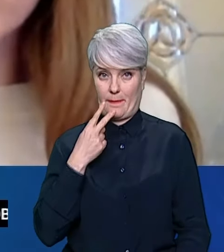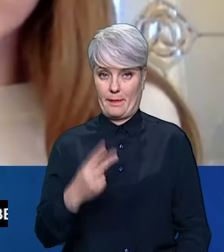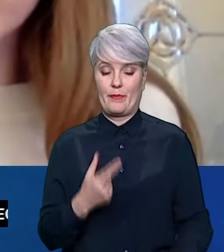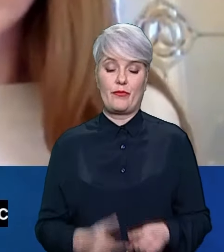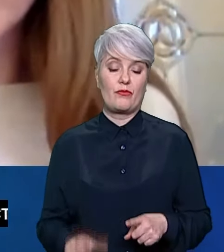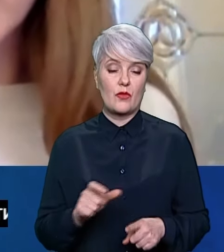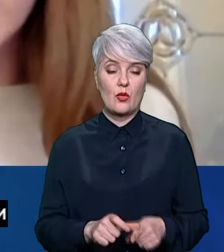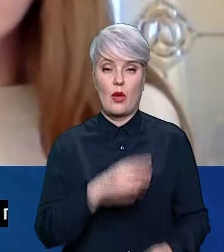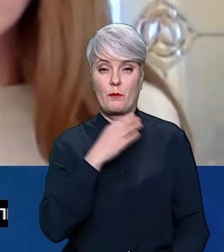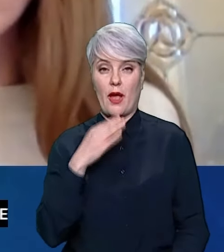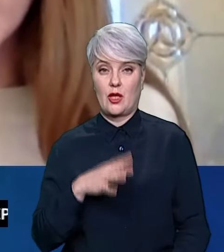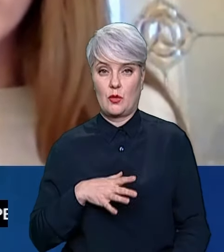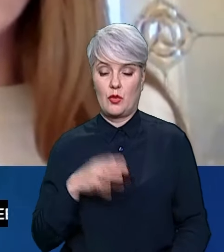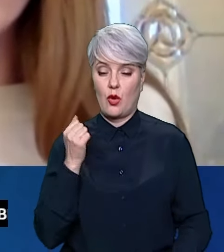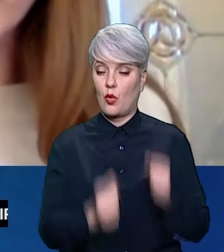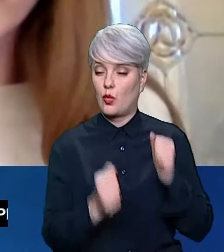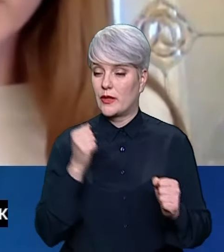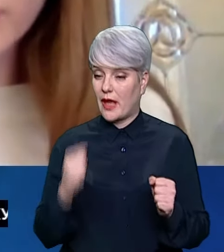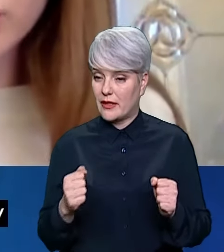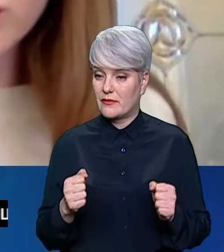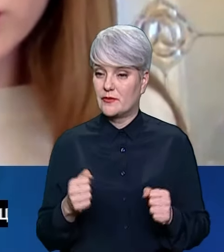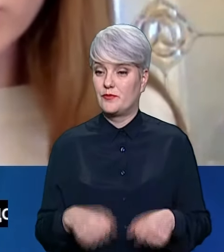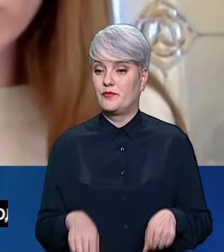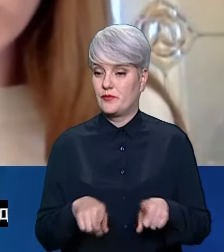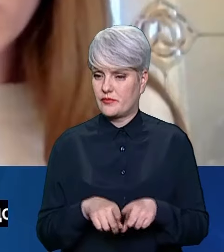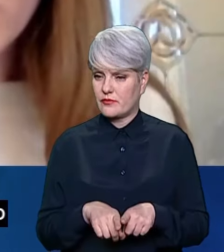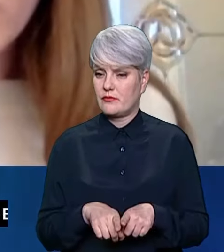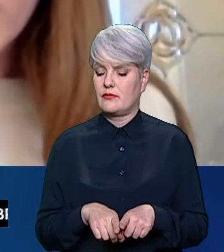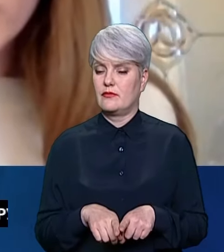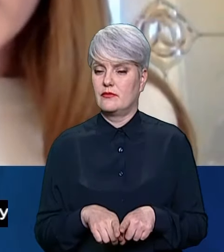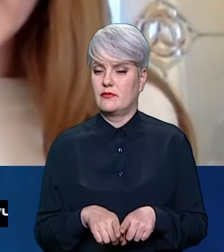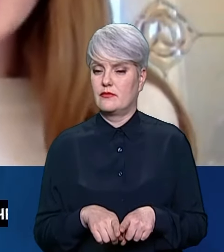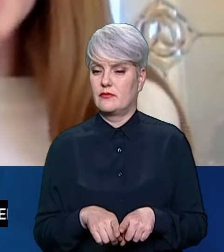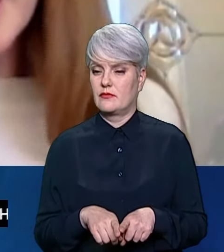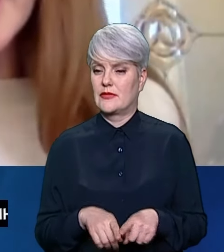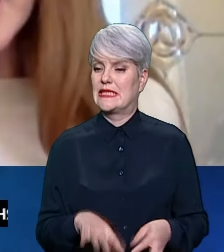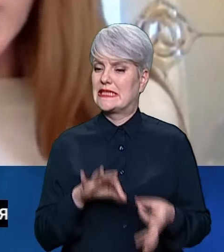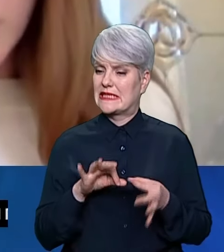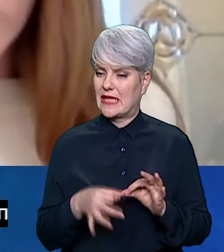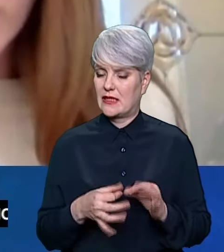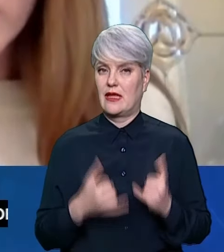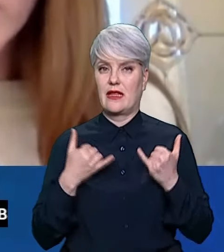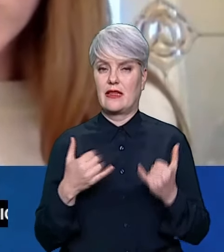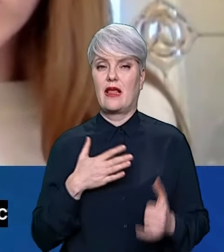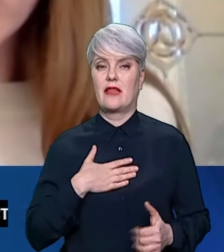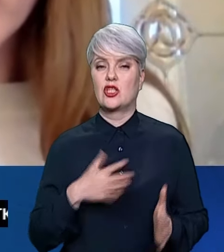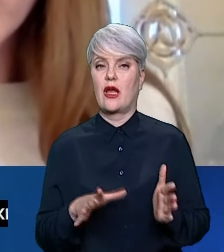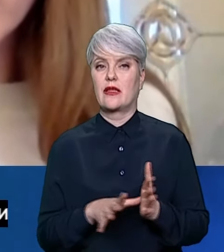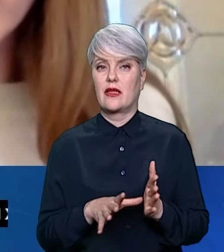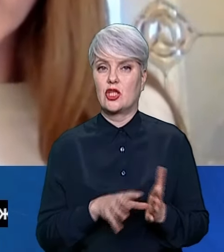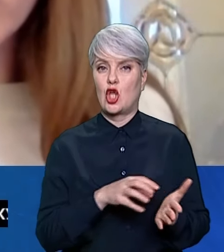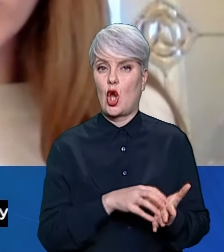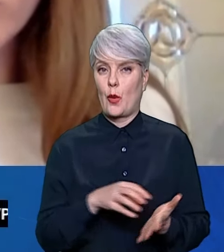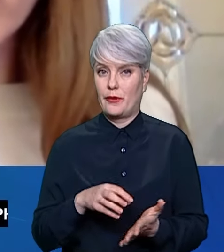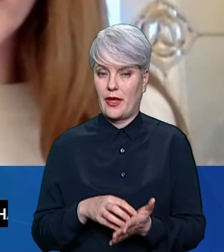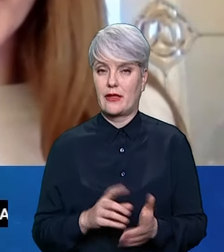дуже багато було нанесено ударів і таких достатньо складних для наших енергетичних об'єктів,